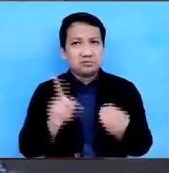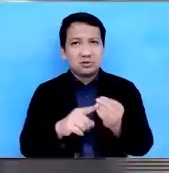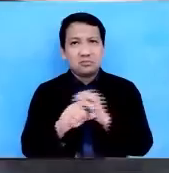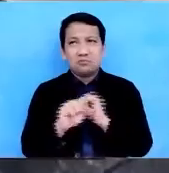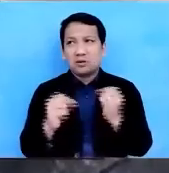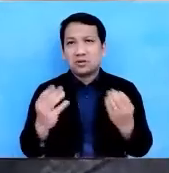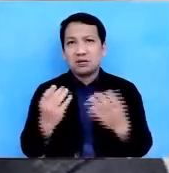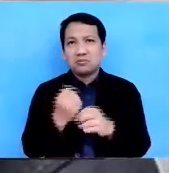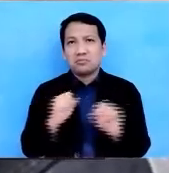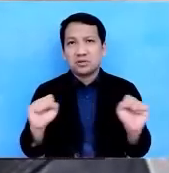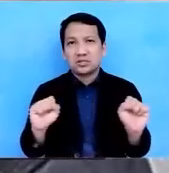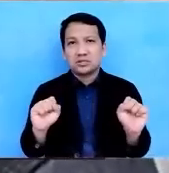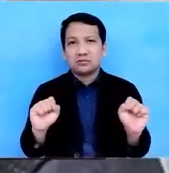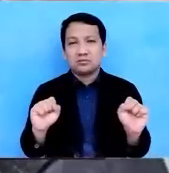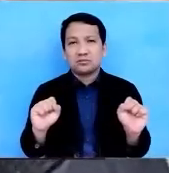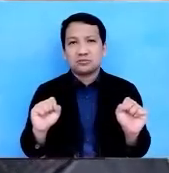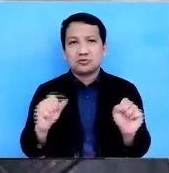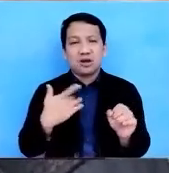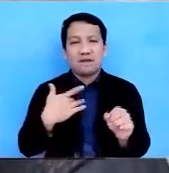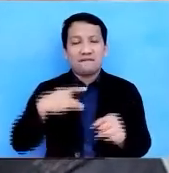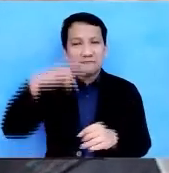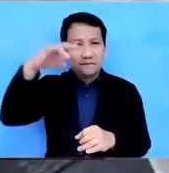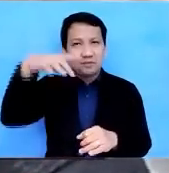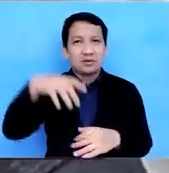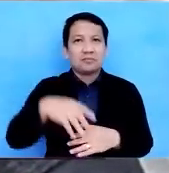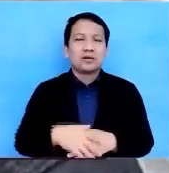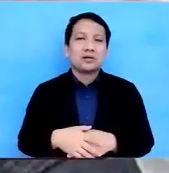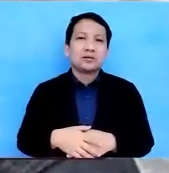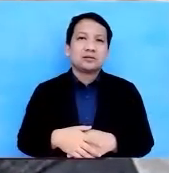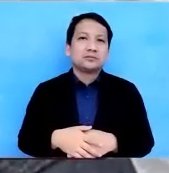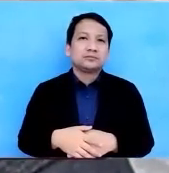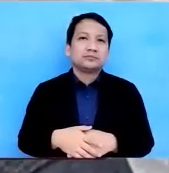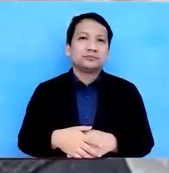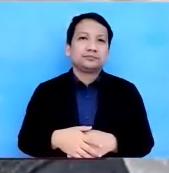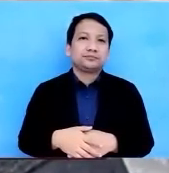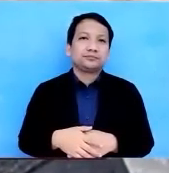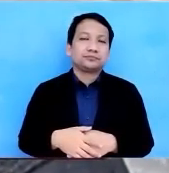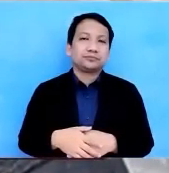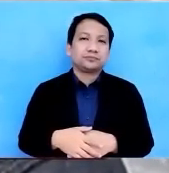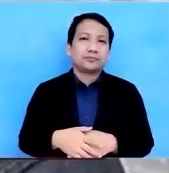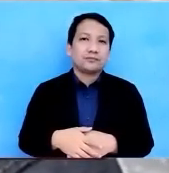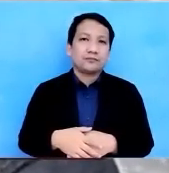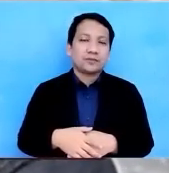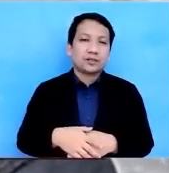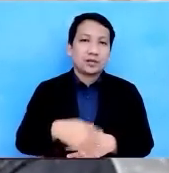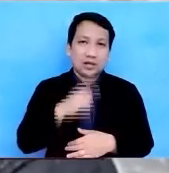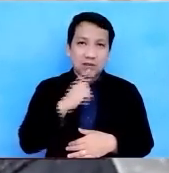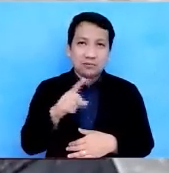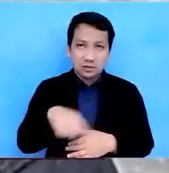lot. Intensify natin yung inspection of government offices, lalo na ito